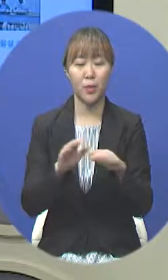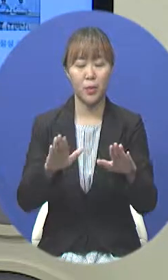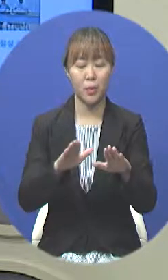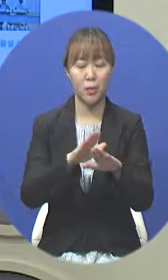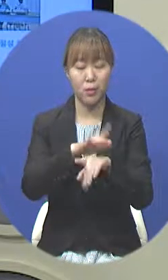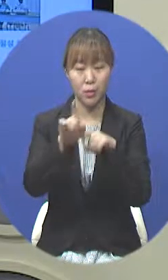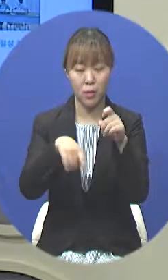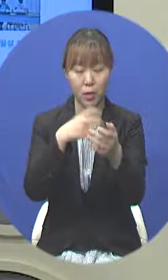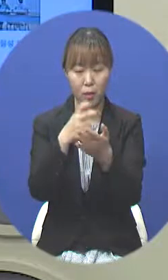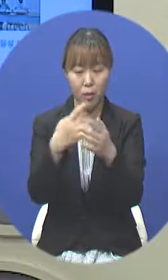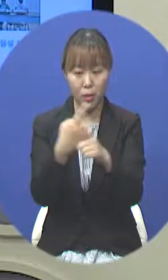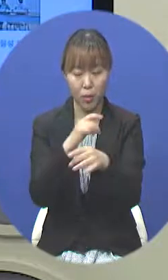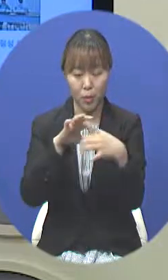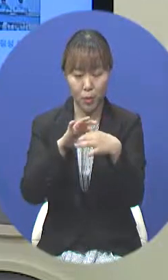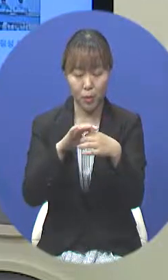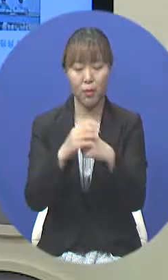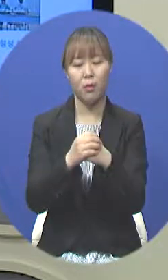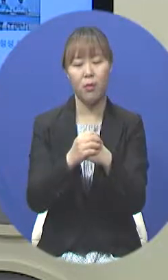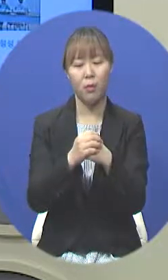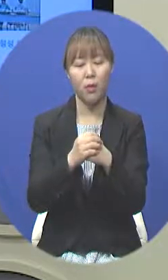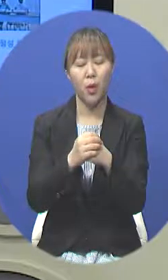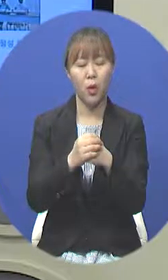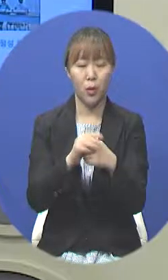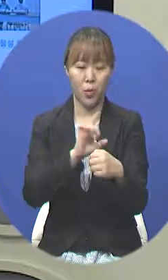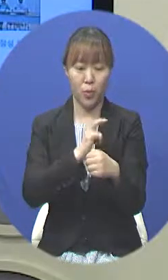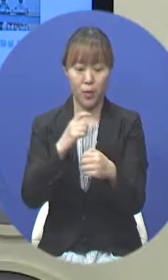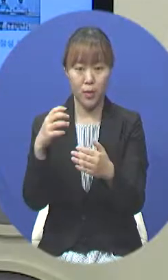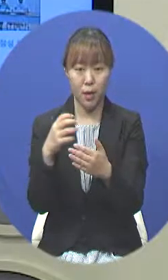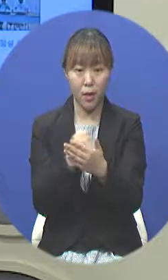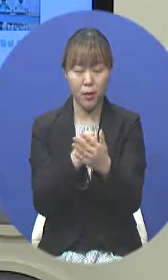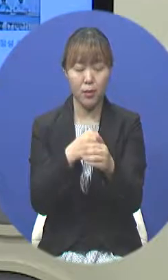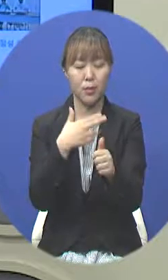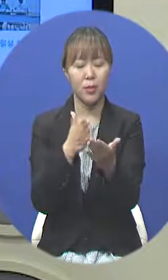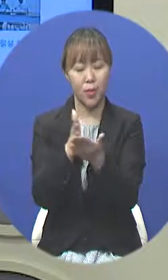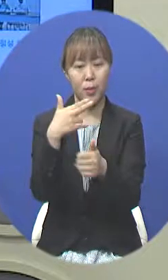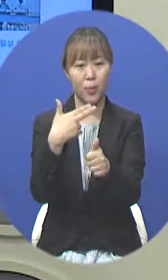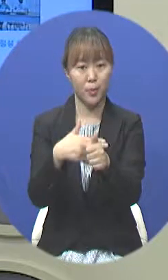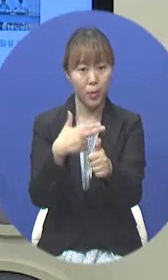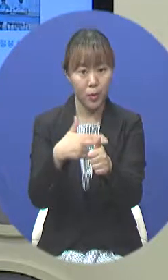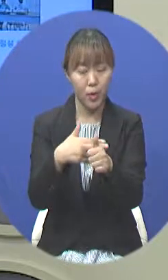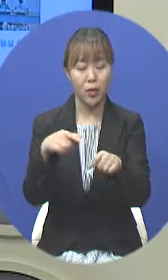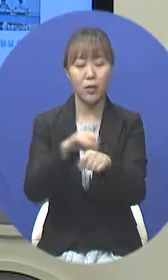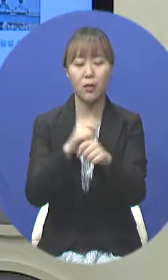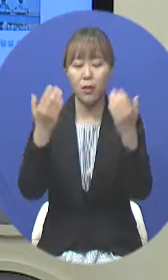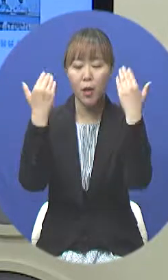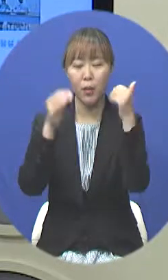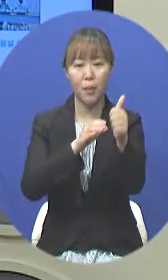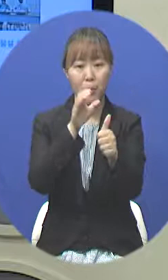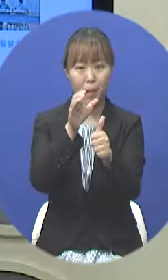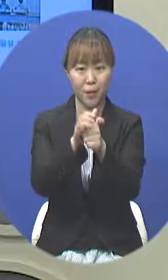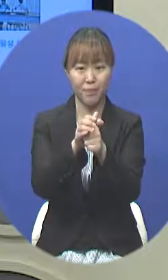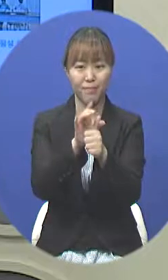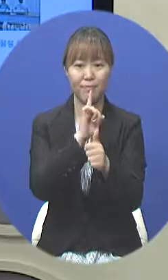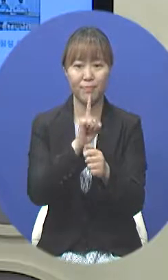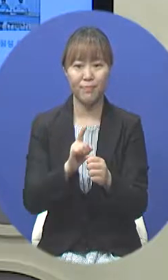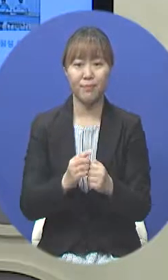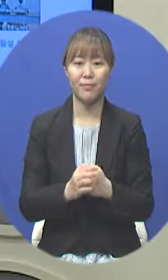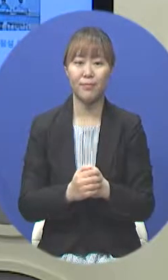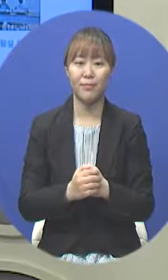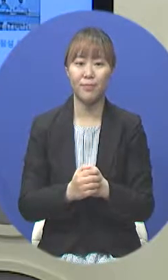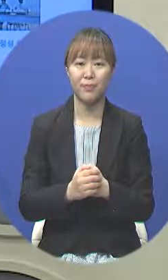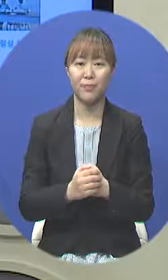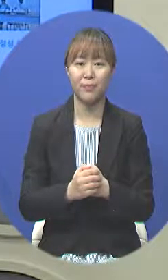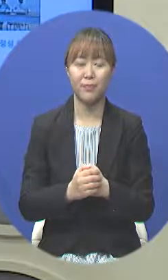이번 시행령 개정을 통해 진로진학상담 교원 자격증을 가진 진로 전담 교사를 특수학교에 배치하도록 했습니다